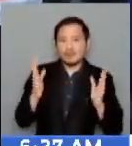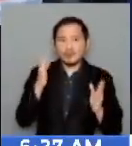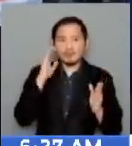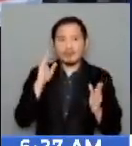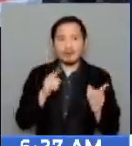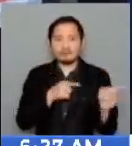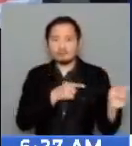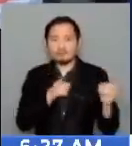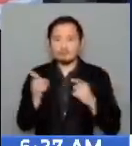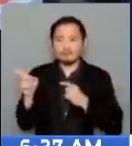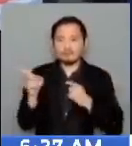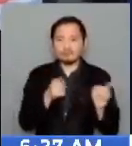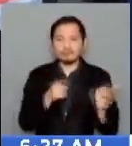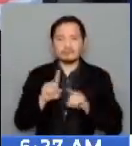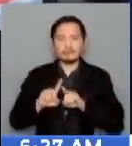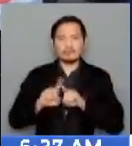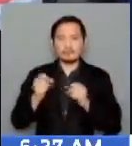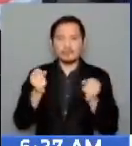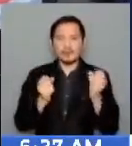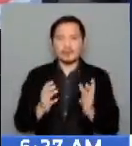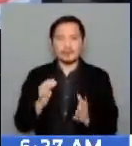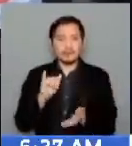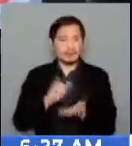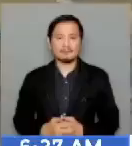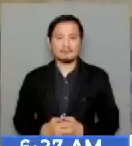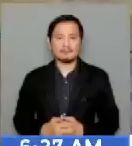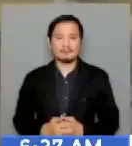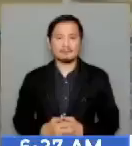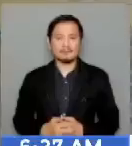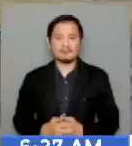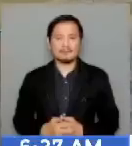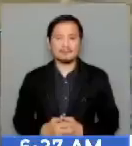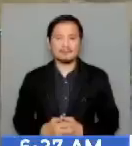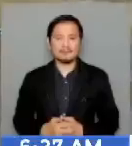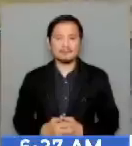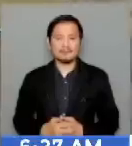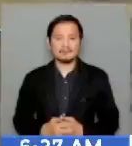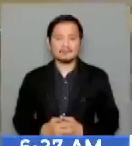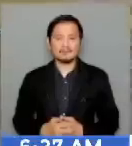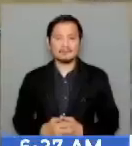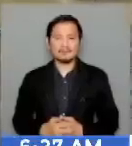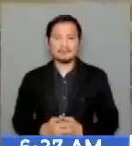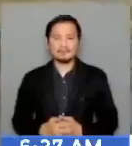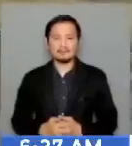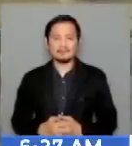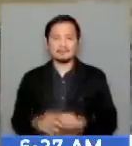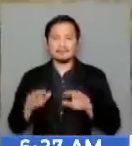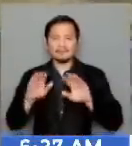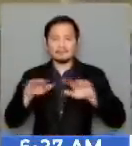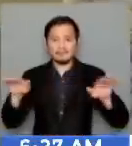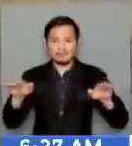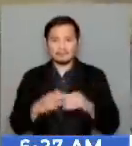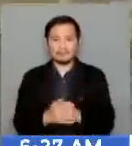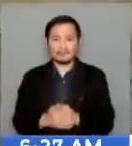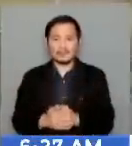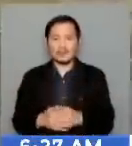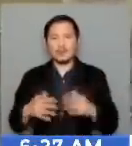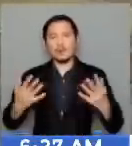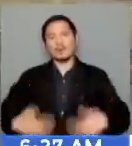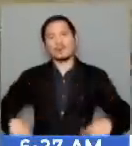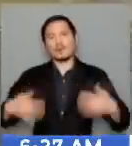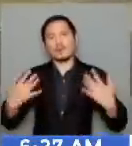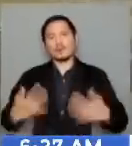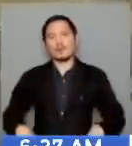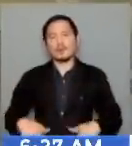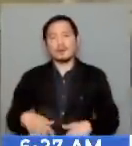mula rito sa Quezon City. Ako po si James Agustin Bumpuso para sa Pilipinas. Mga kapuso, dahil daw po sa laki ng problema sa sektor na agrikultura,